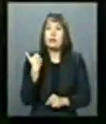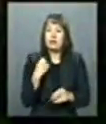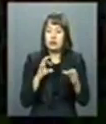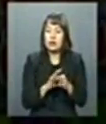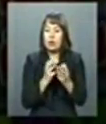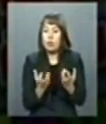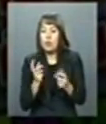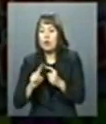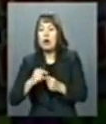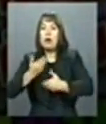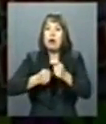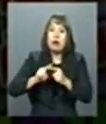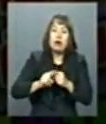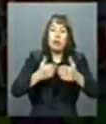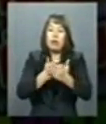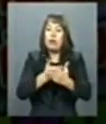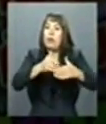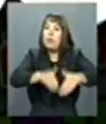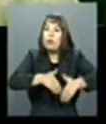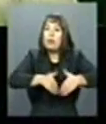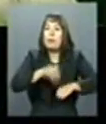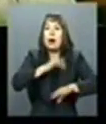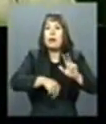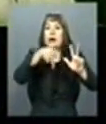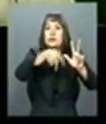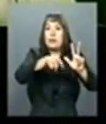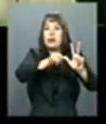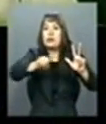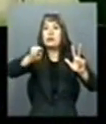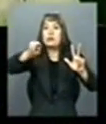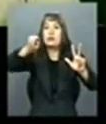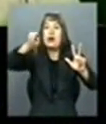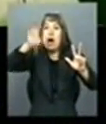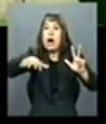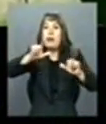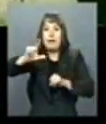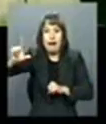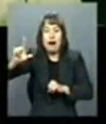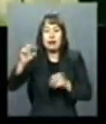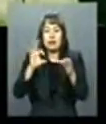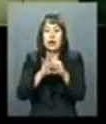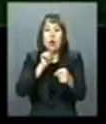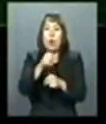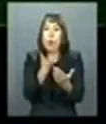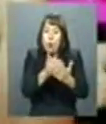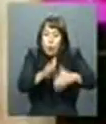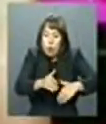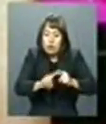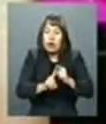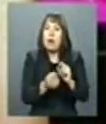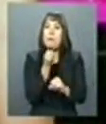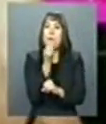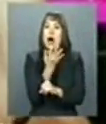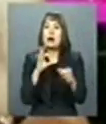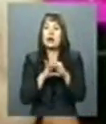ในทีวีดาวเทียมมีมูลค่าประมาณ 3,000 ถึง 5,000 ล้านบาทซึ่งเป็นมูลค่ามากๆพอกับเม็ดเงินโฆษณาทั้งหมดในทีวีดา